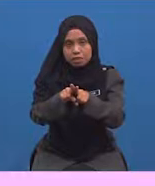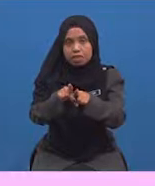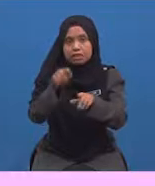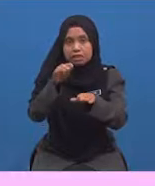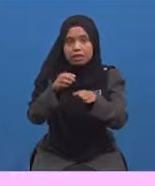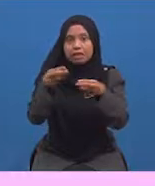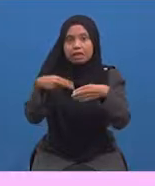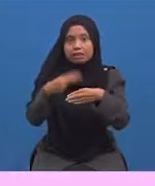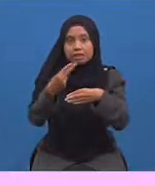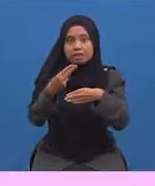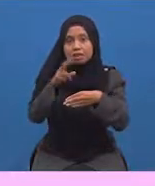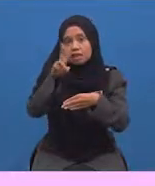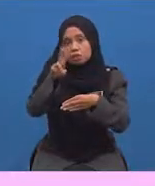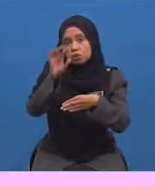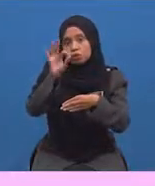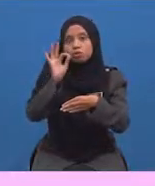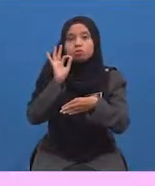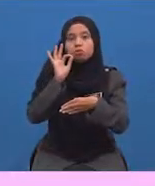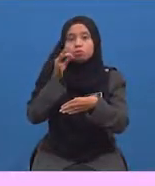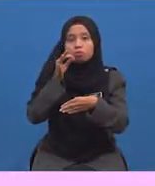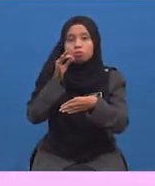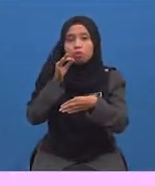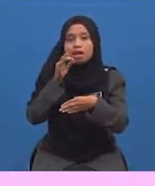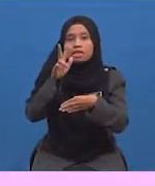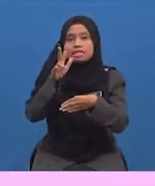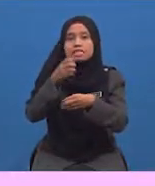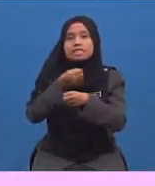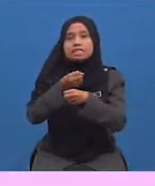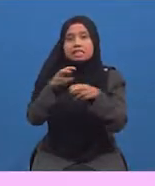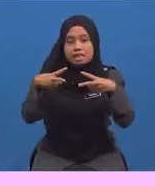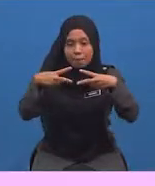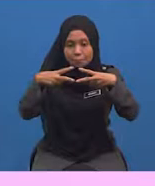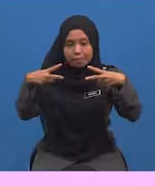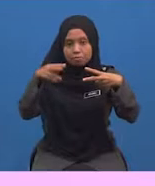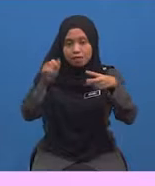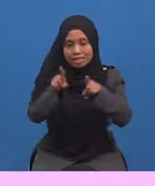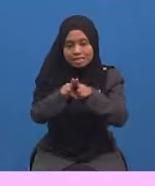akan menghasilkan dua buah prisma segitiga yang sama saiz.